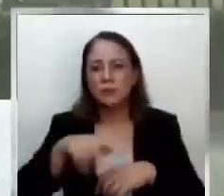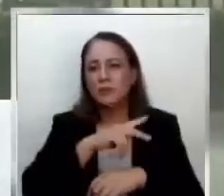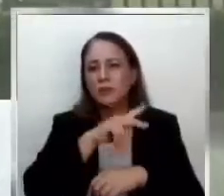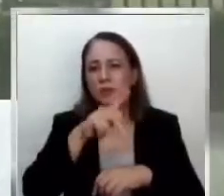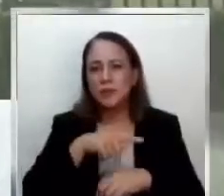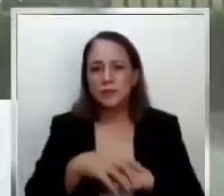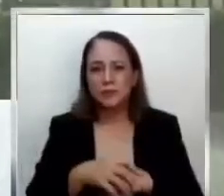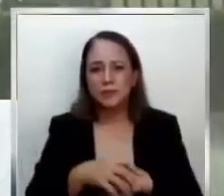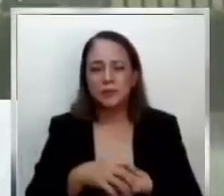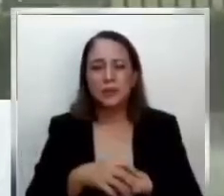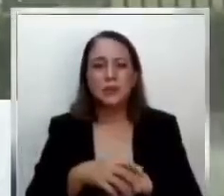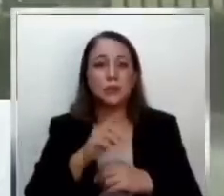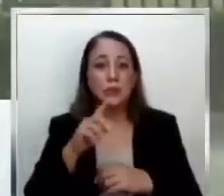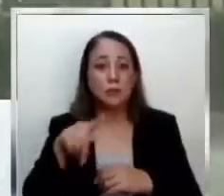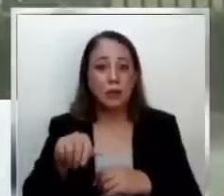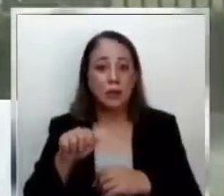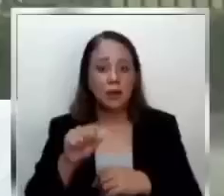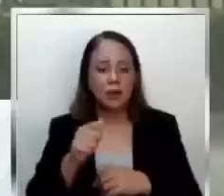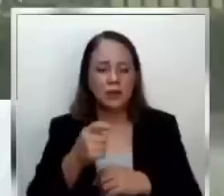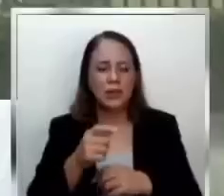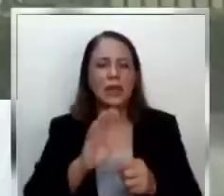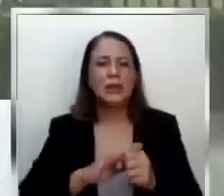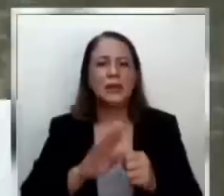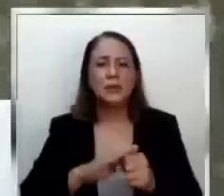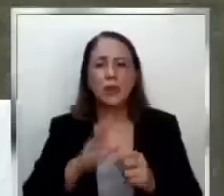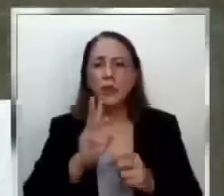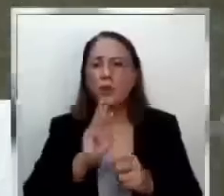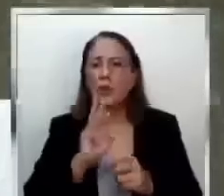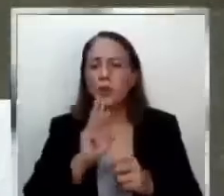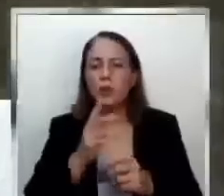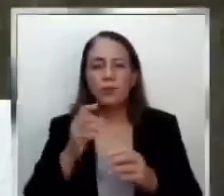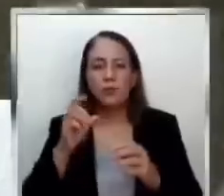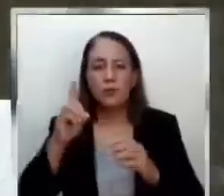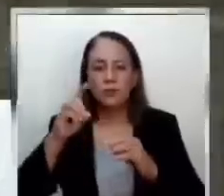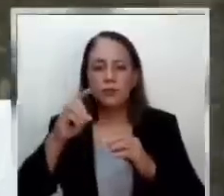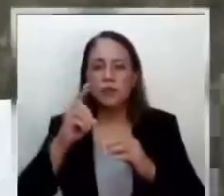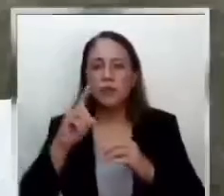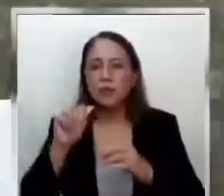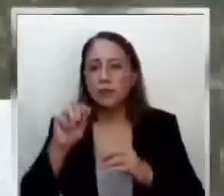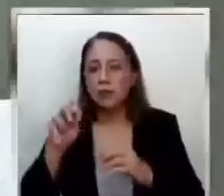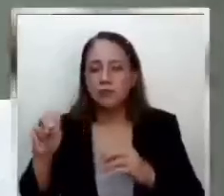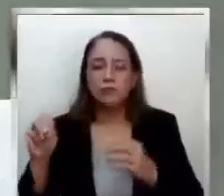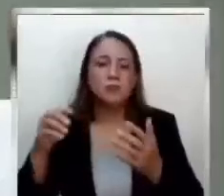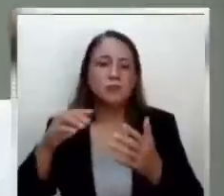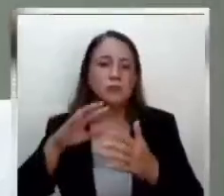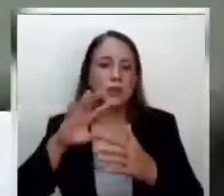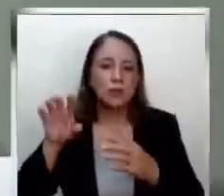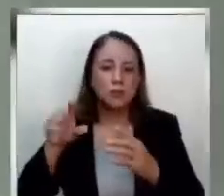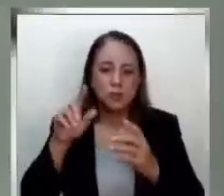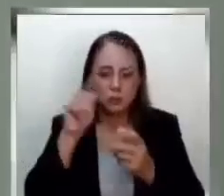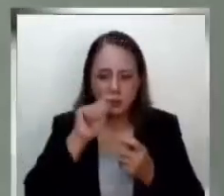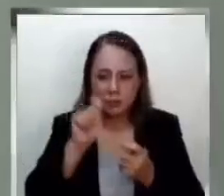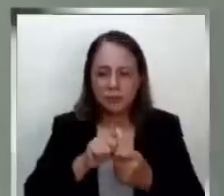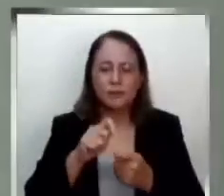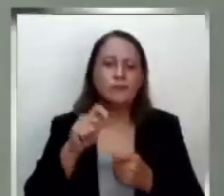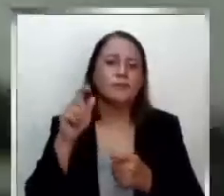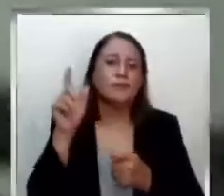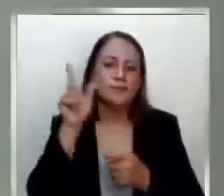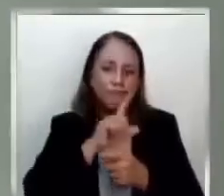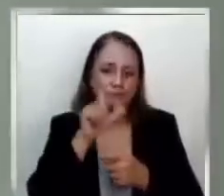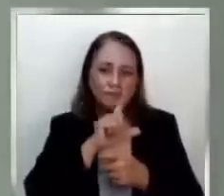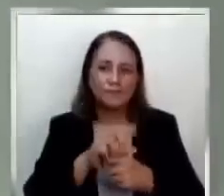din ang PAGASA na sapat ang supply ng tubig sa mga dam, partikular sa Luzon. Tina Panganiban Perez,